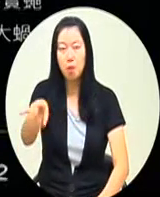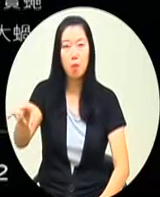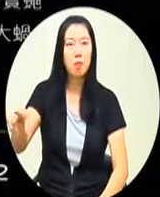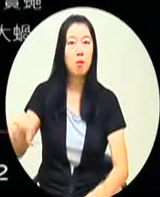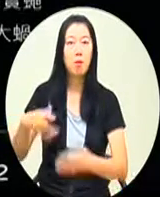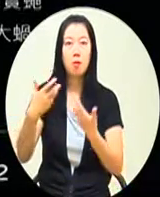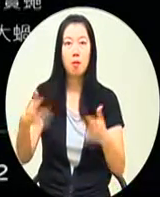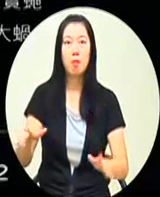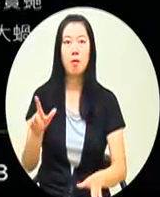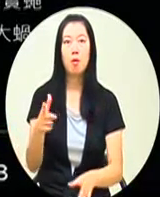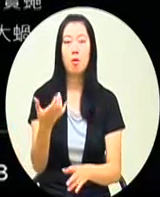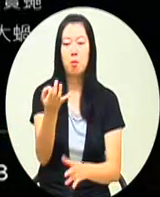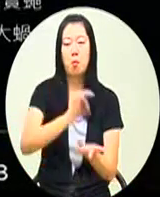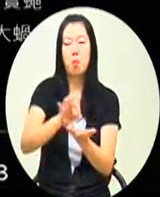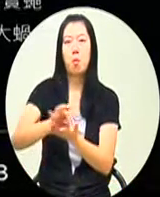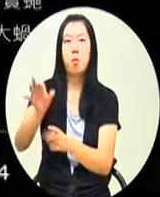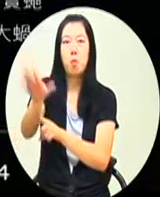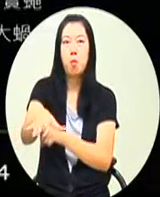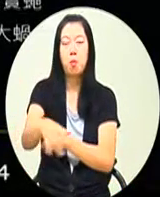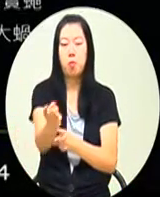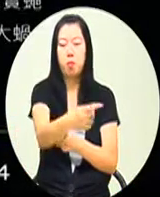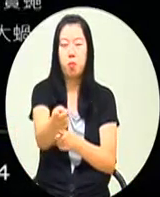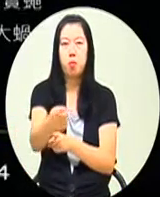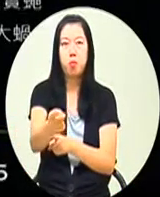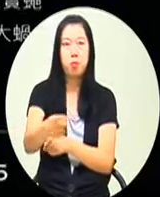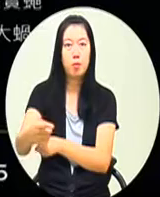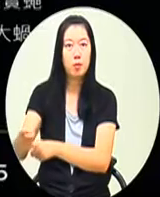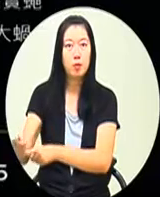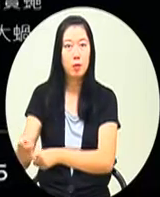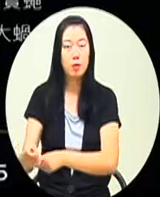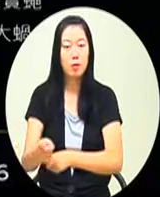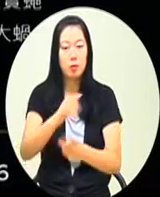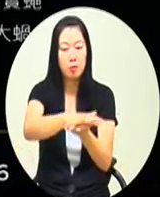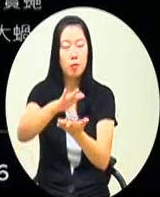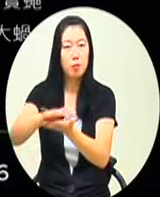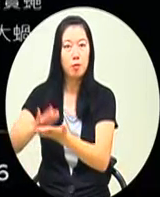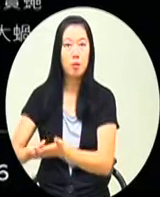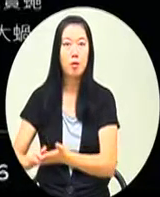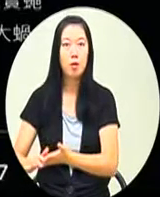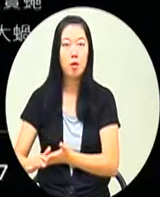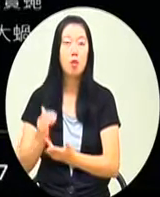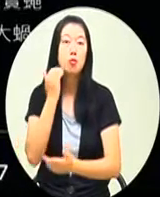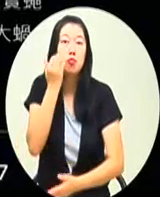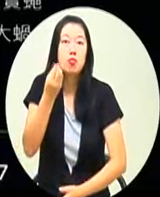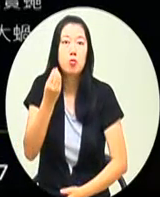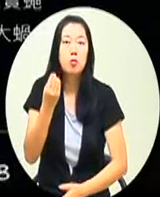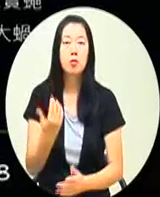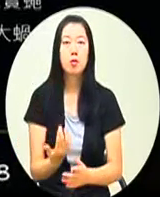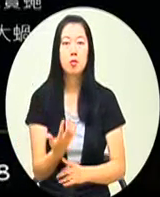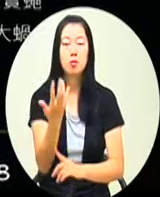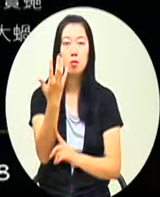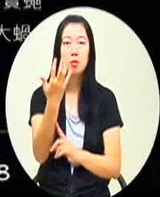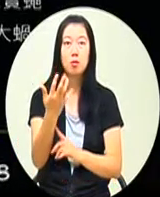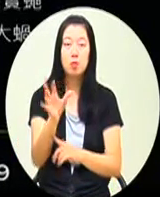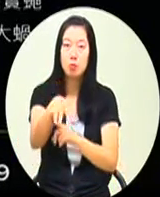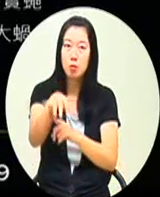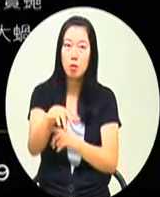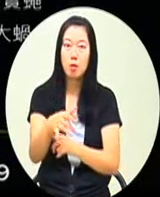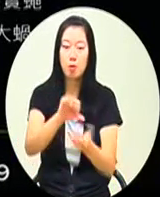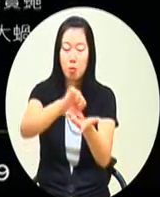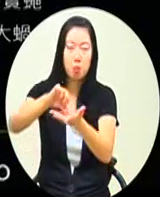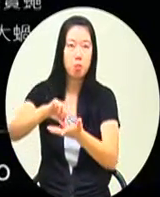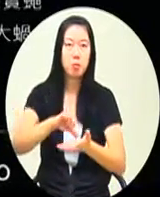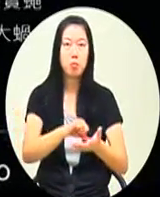去抓药啊，无对咱的稻啊，对咱一些有叶子的这一种农作物，都会产生很大的伤害。